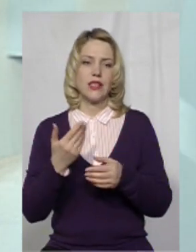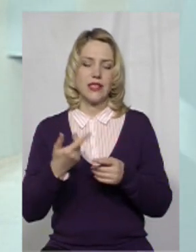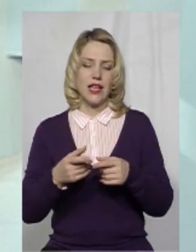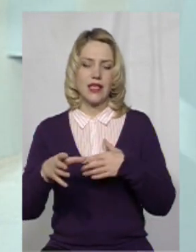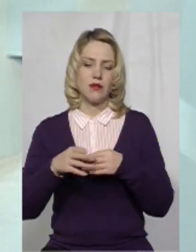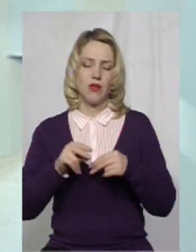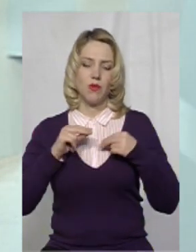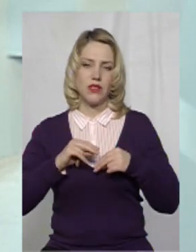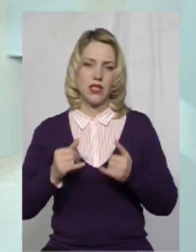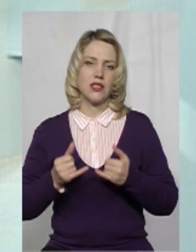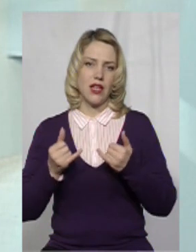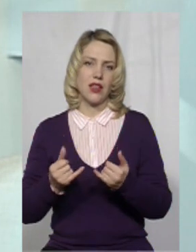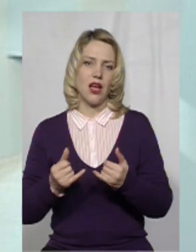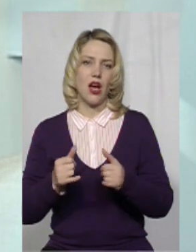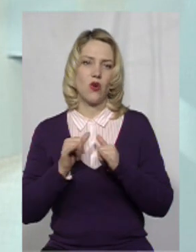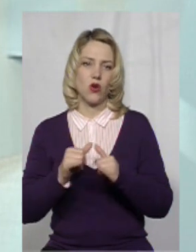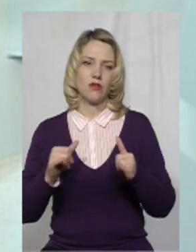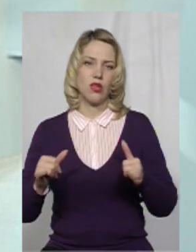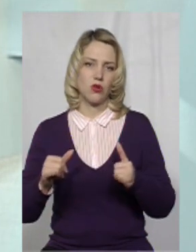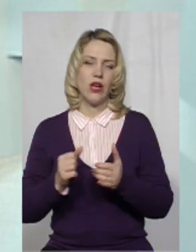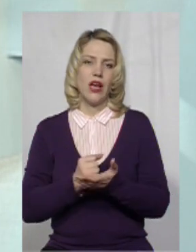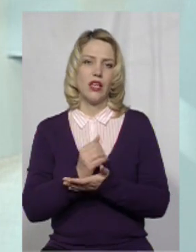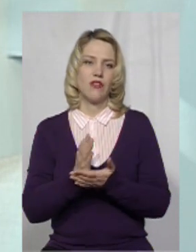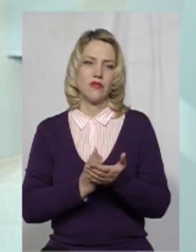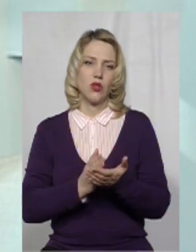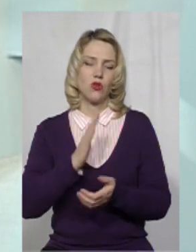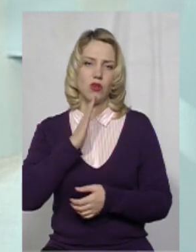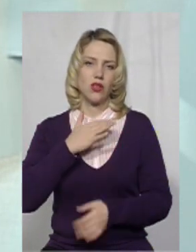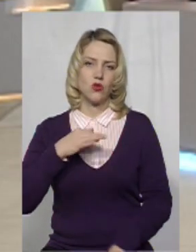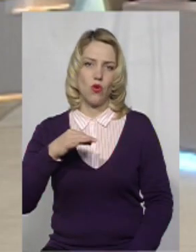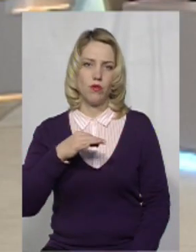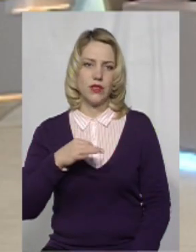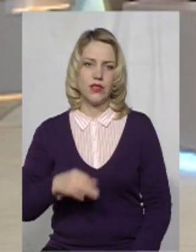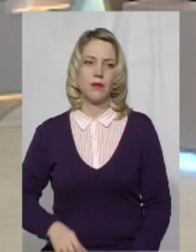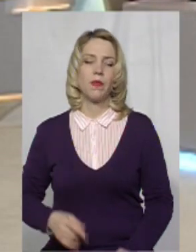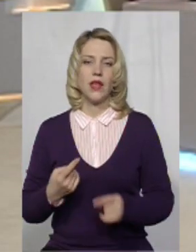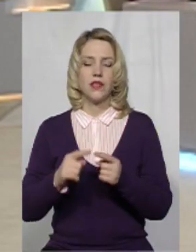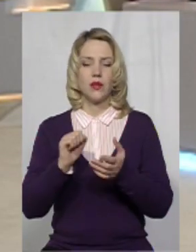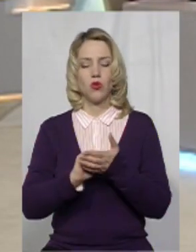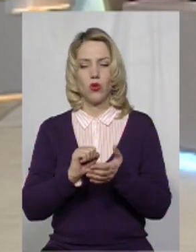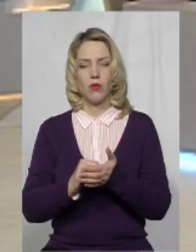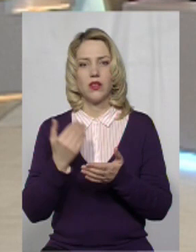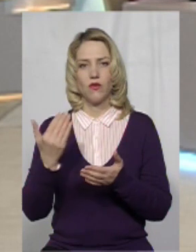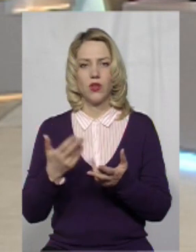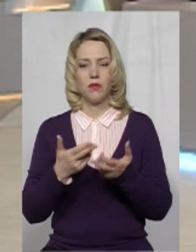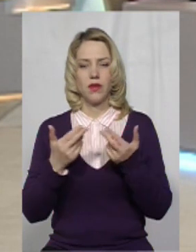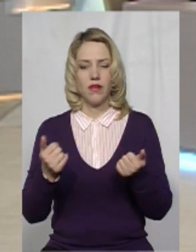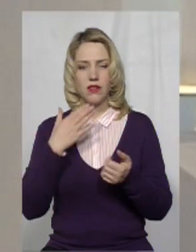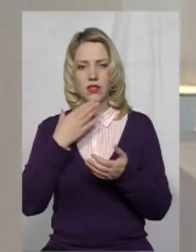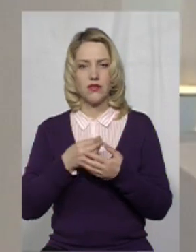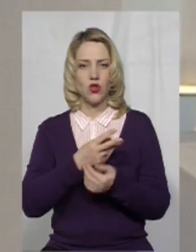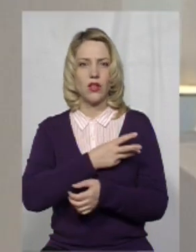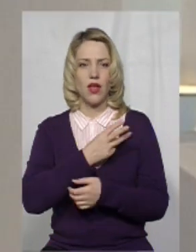співпраця задля розвитку логістичної інфраструктури області. Тобто цим документом вони підтвердили свої наміри, так? Так, підтвердили свої наміри.